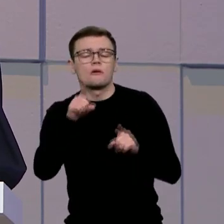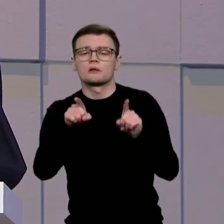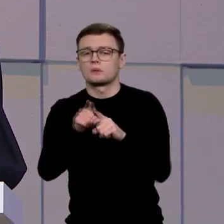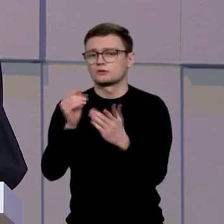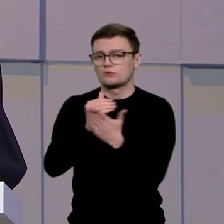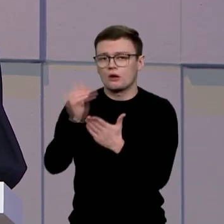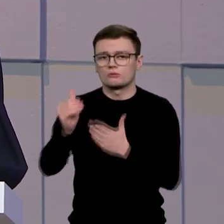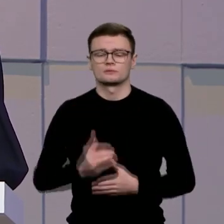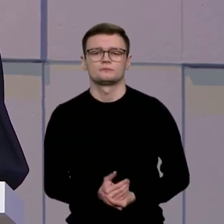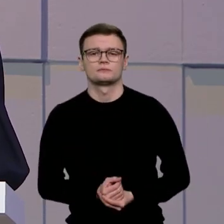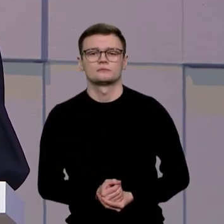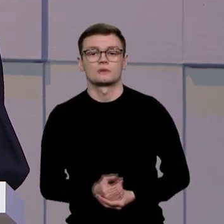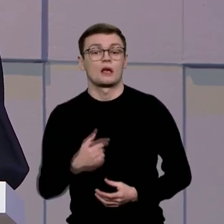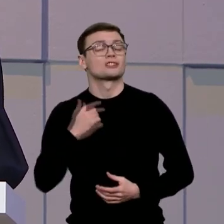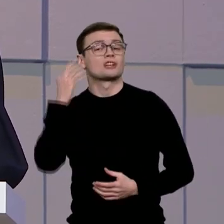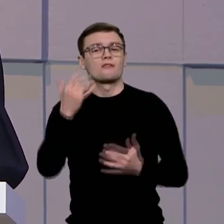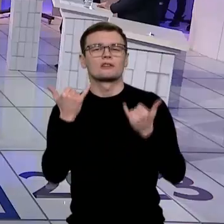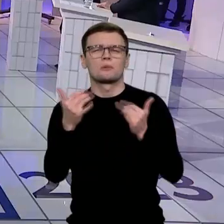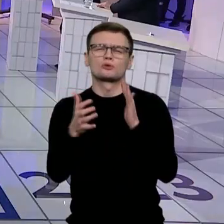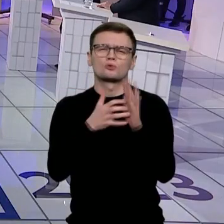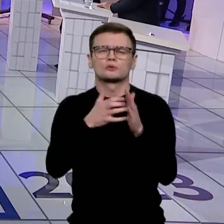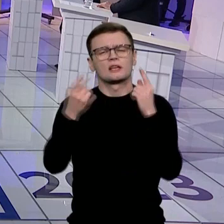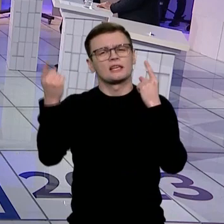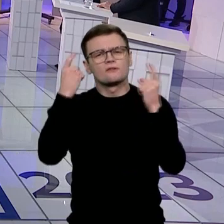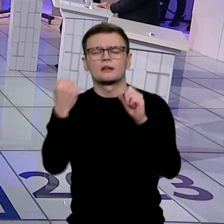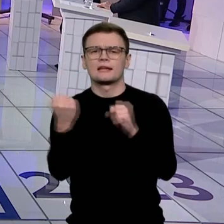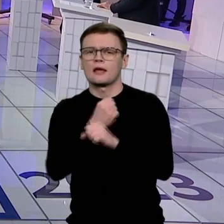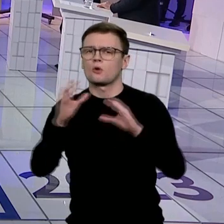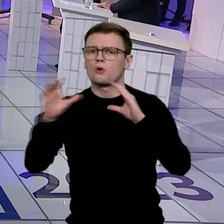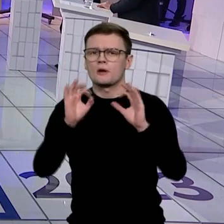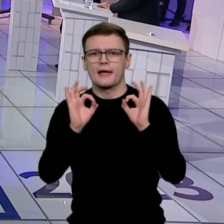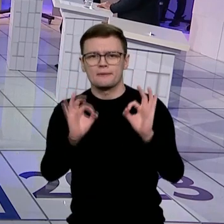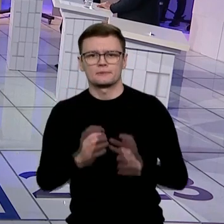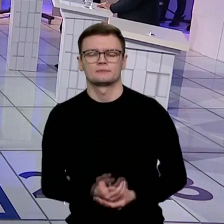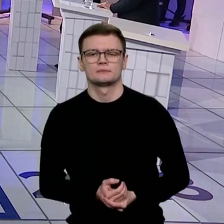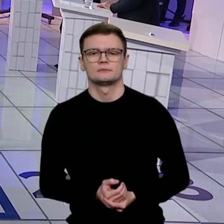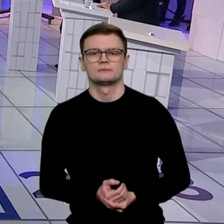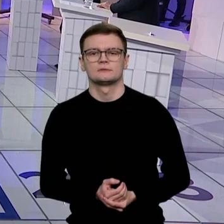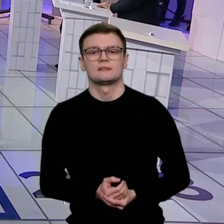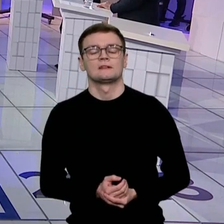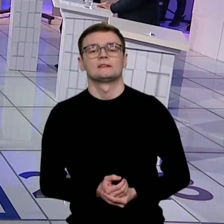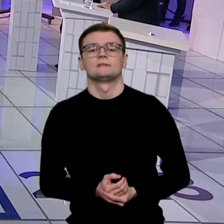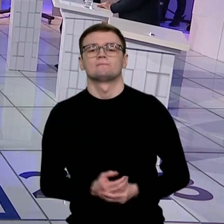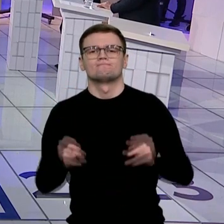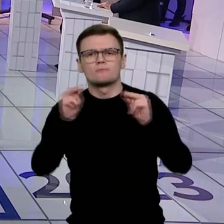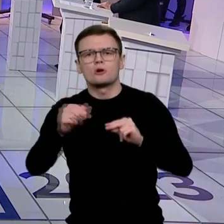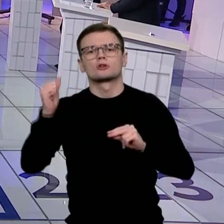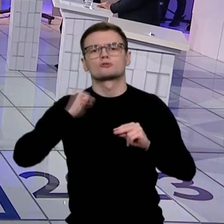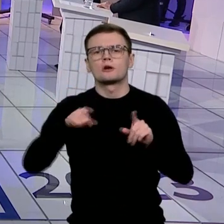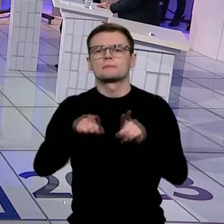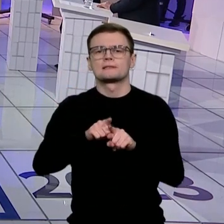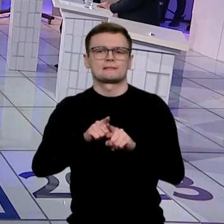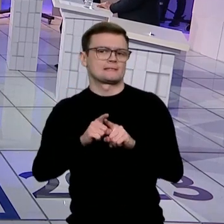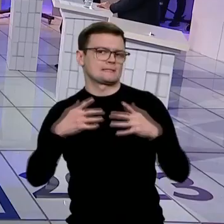manau, kad tiesiog trūksta informacijos, reikia labiau komunikuoti, šviesti ir kviesti žmonės naudotis šituo sveiku ir tvariu